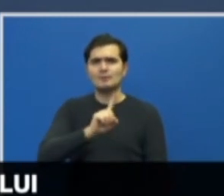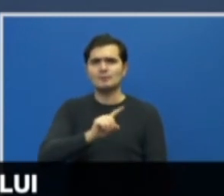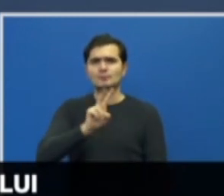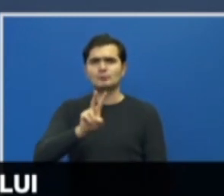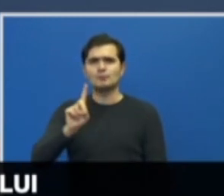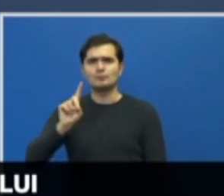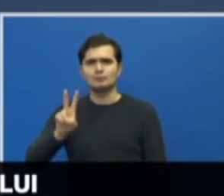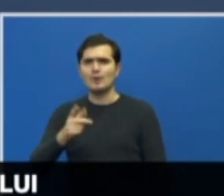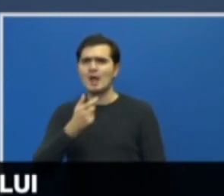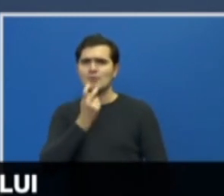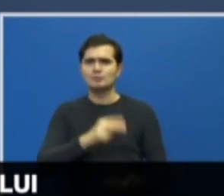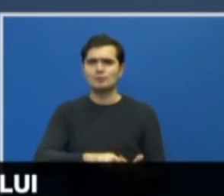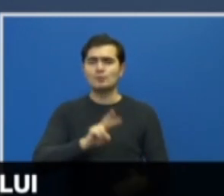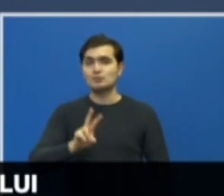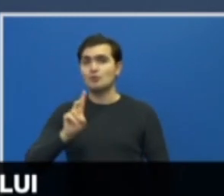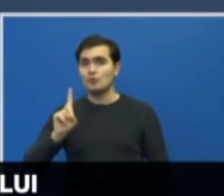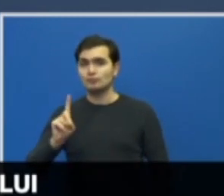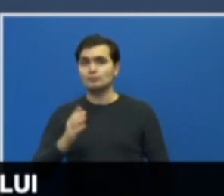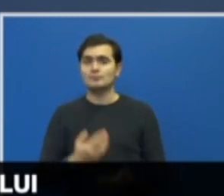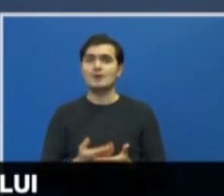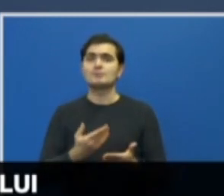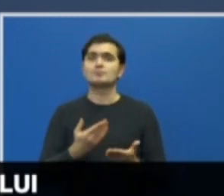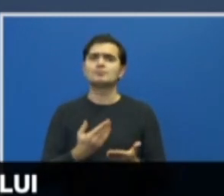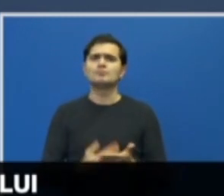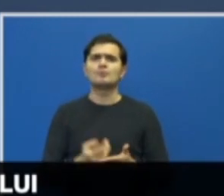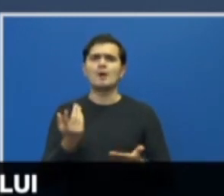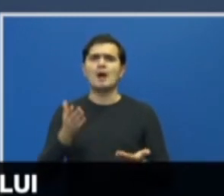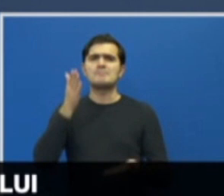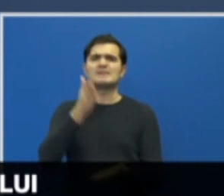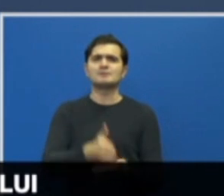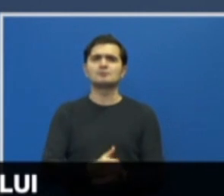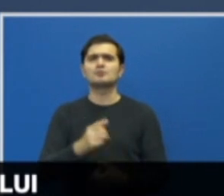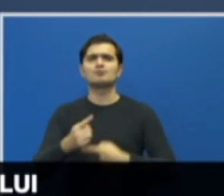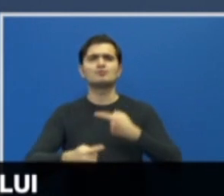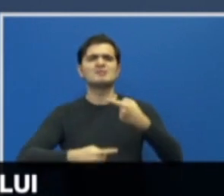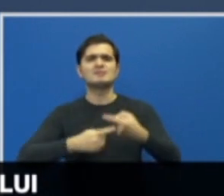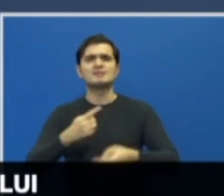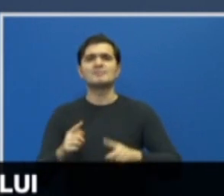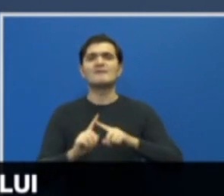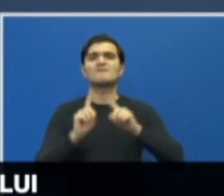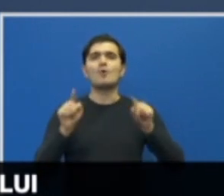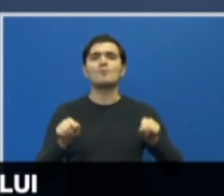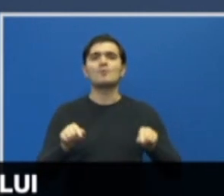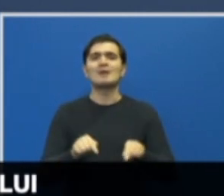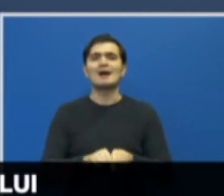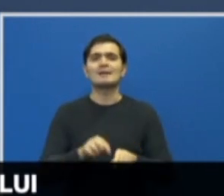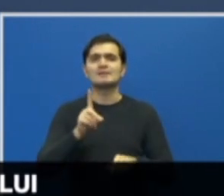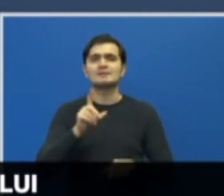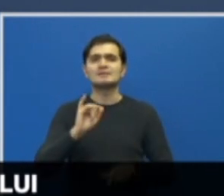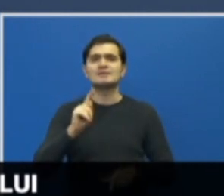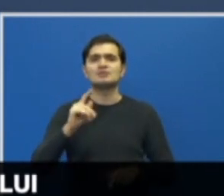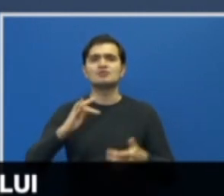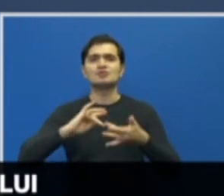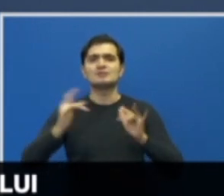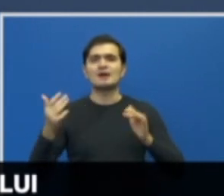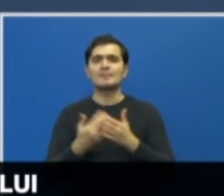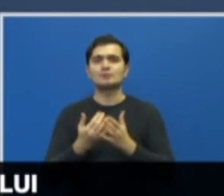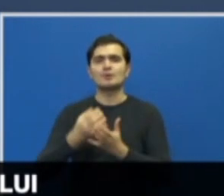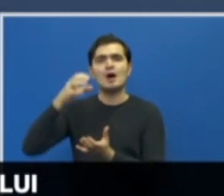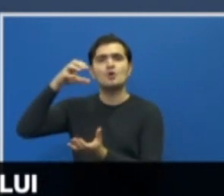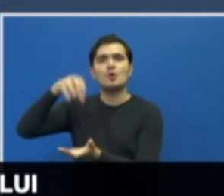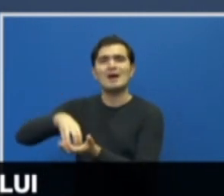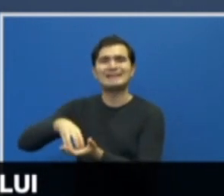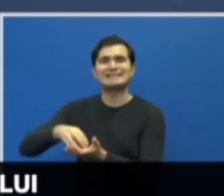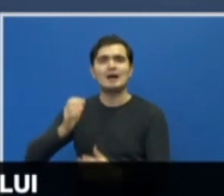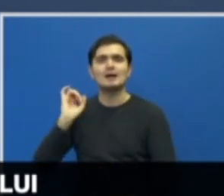din 2021, în ceea ce privește instituirea unui sistem de formulare digitale de localizare a pasagerilor ca parte